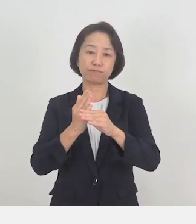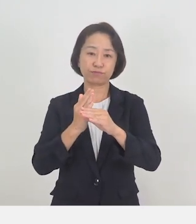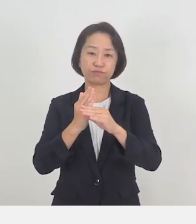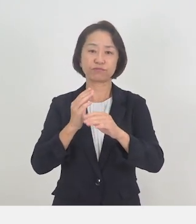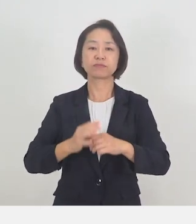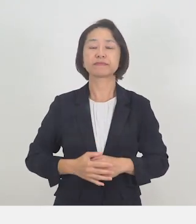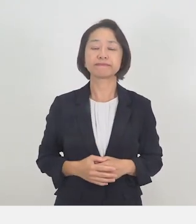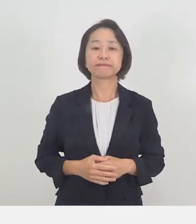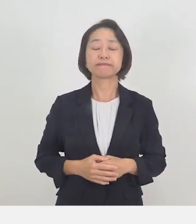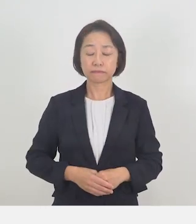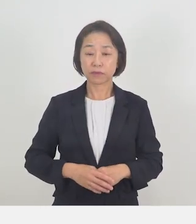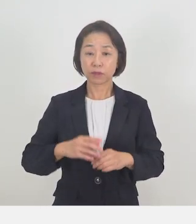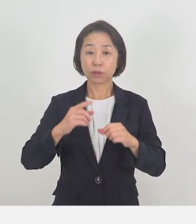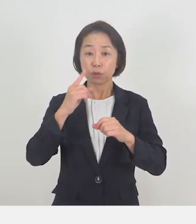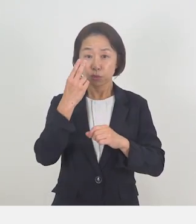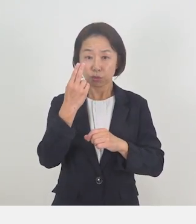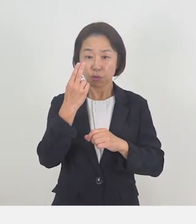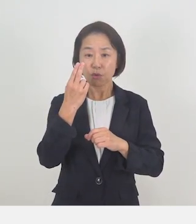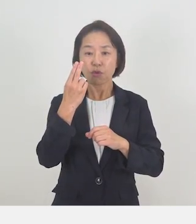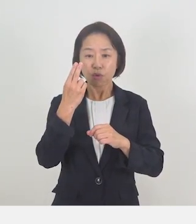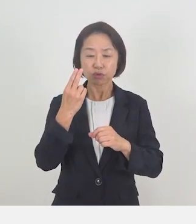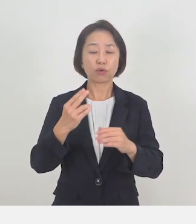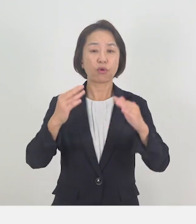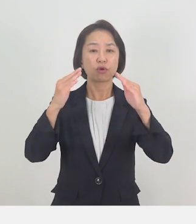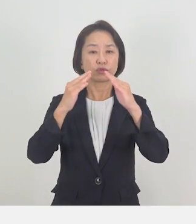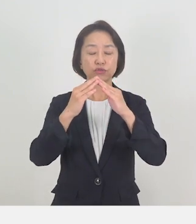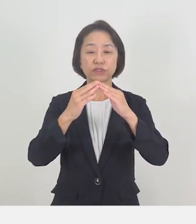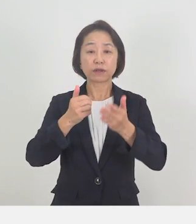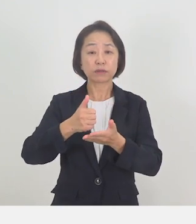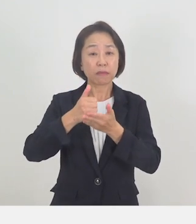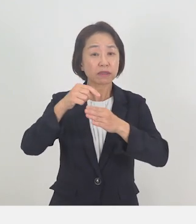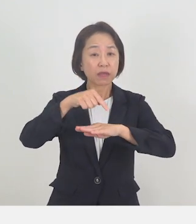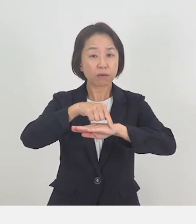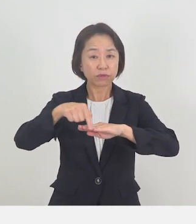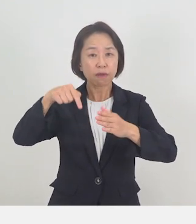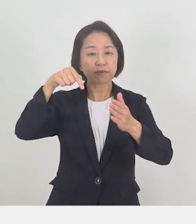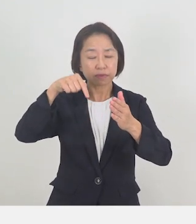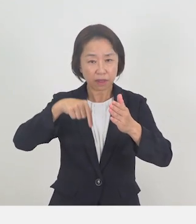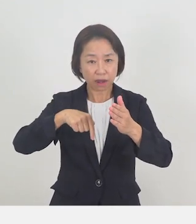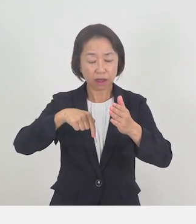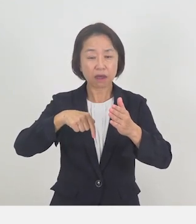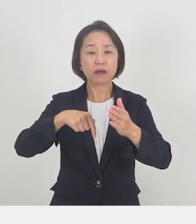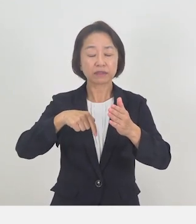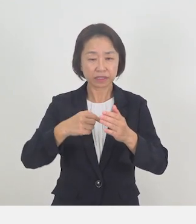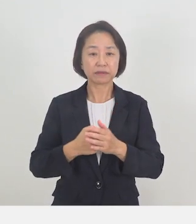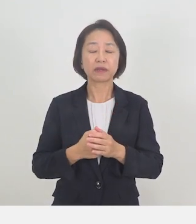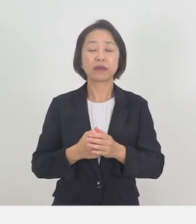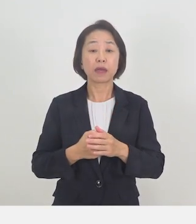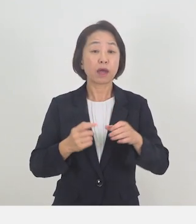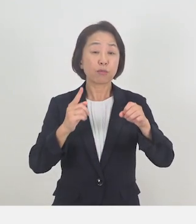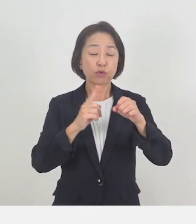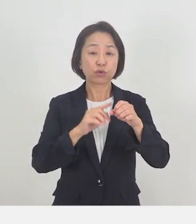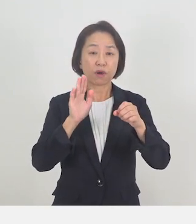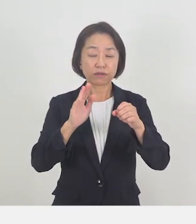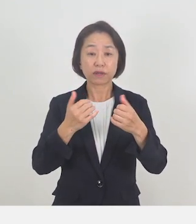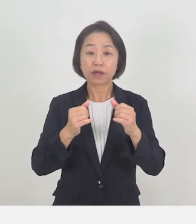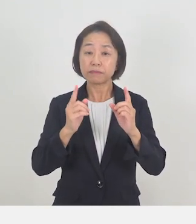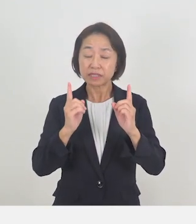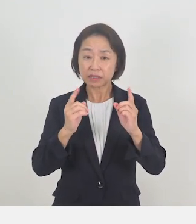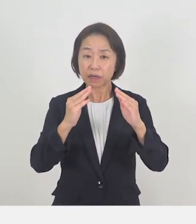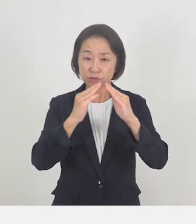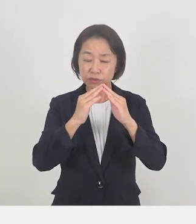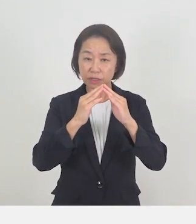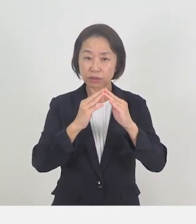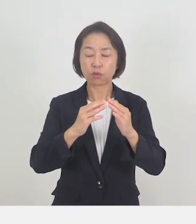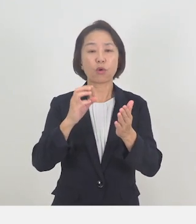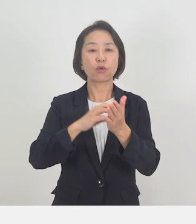ます都の住宅政策の根幹である宅マスタープランにおいても目標の1つとして民間住宅のゼロエミッション